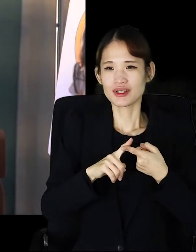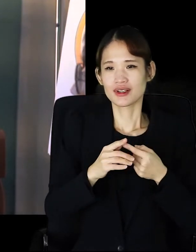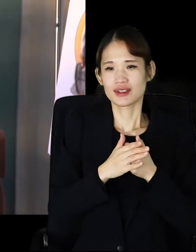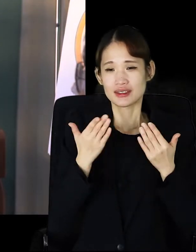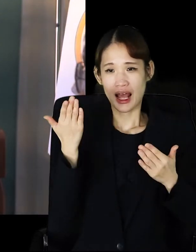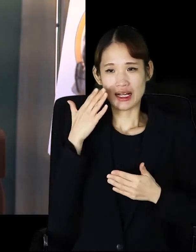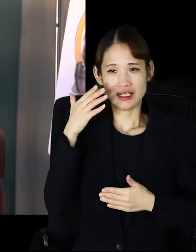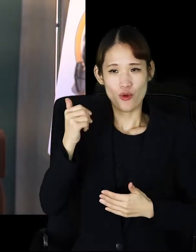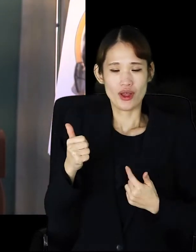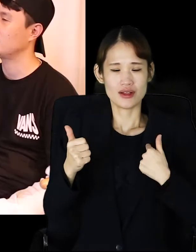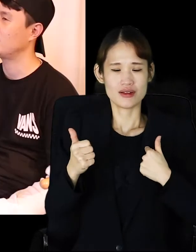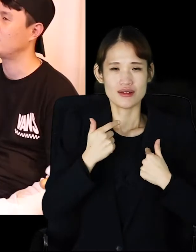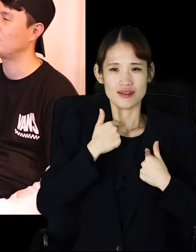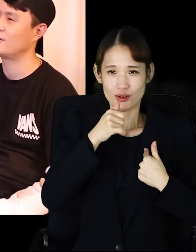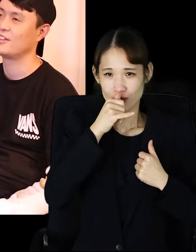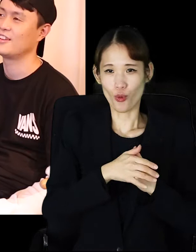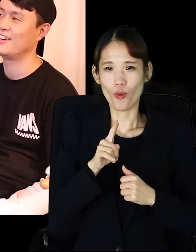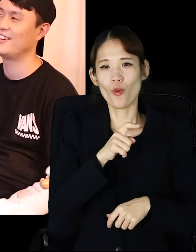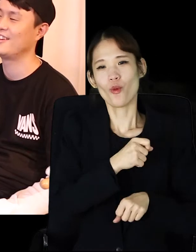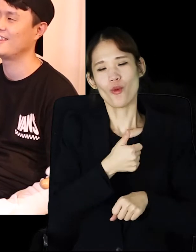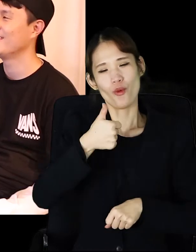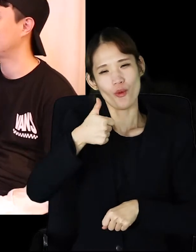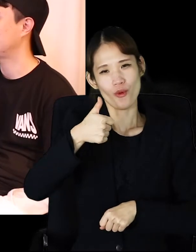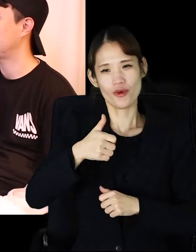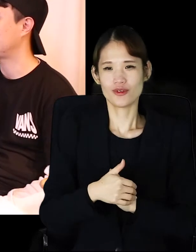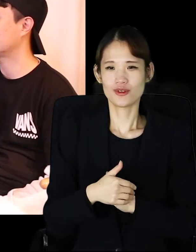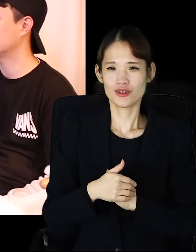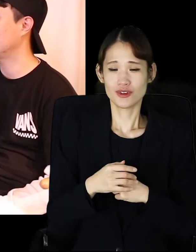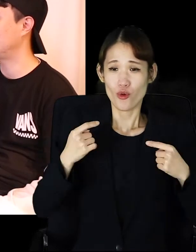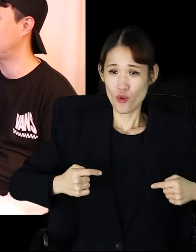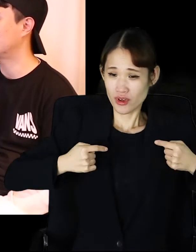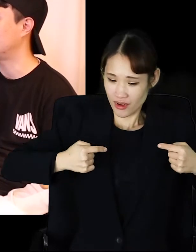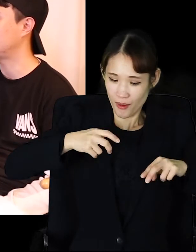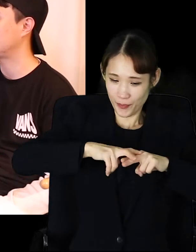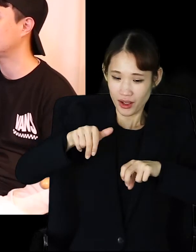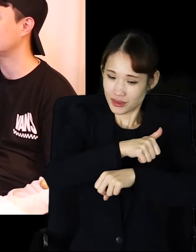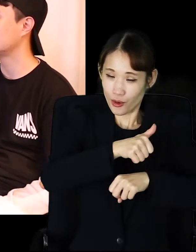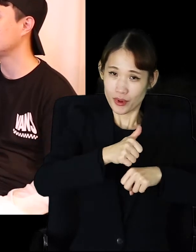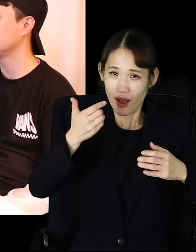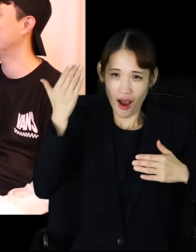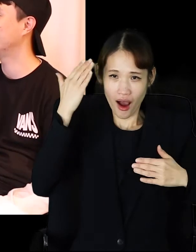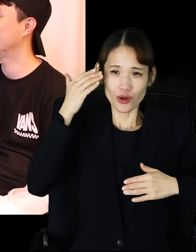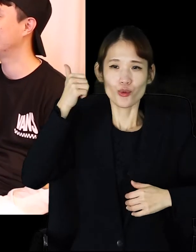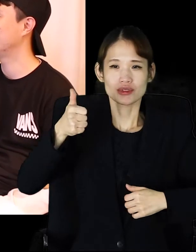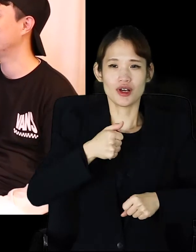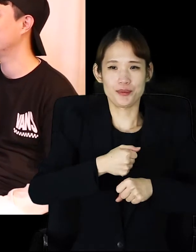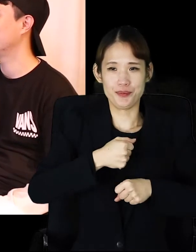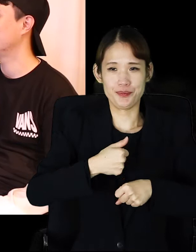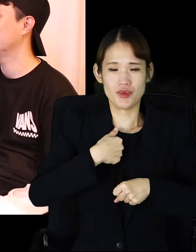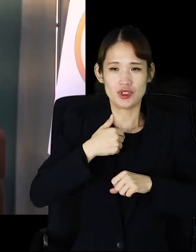인싸여가지고 학생회장도 했었거든요. 아 이거 뭐 장난이 아니야 여기는. 그때 네. 휠체어 타고 다니면서 일반 학교에서 네네네네. 학생회장을 했어요. 네네. 그랬는데 이제